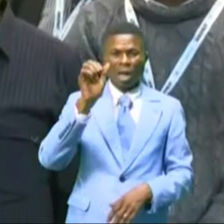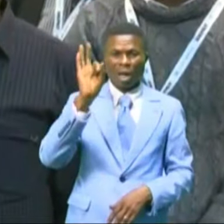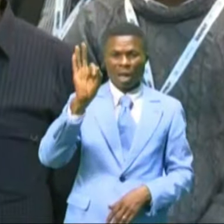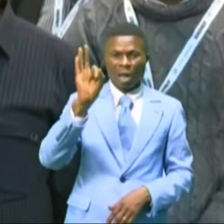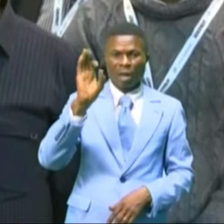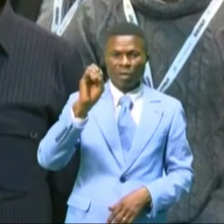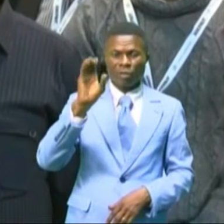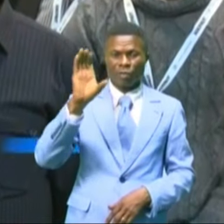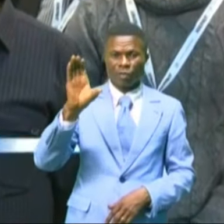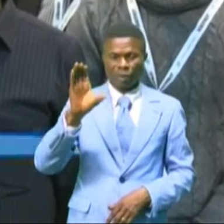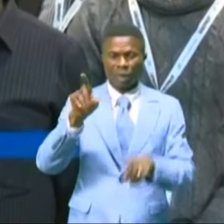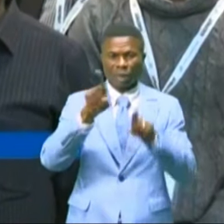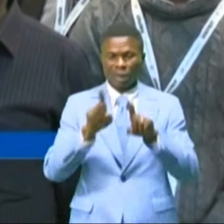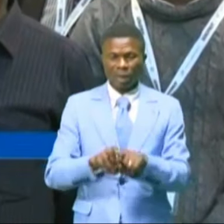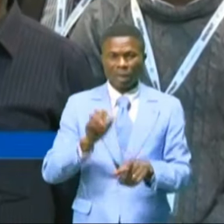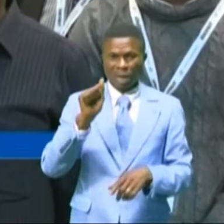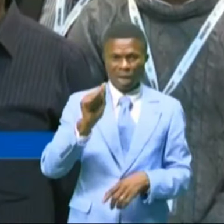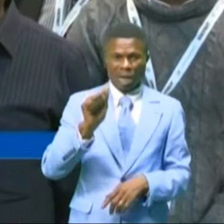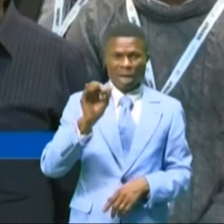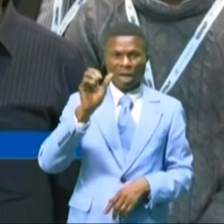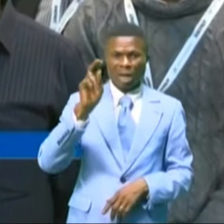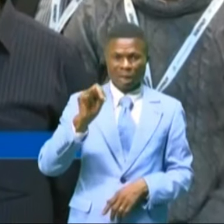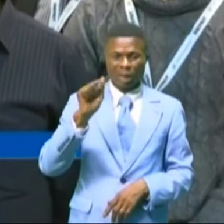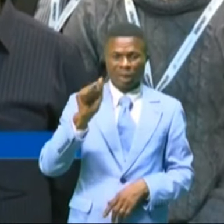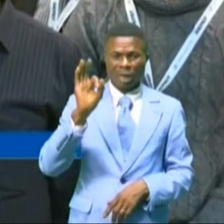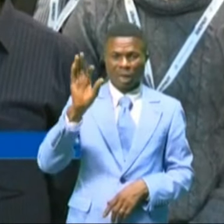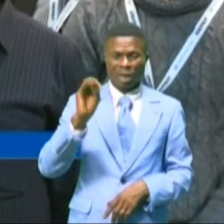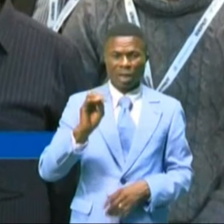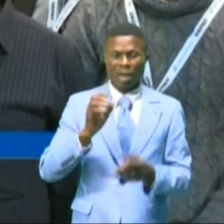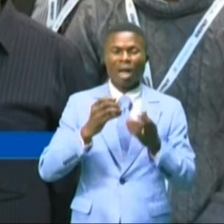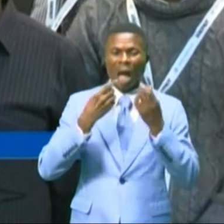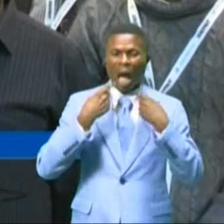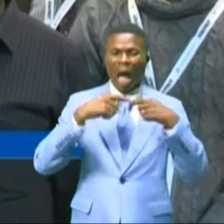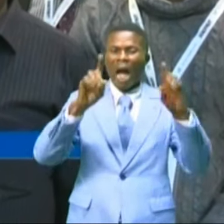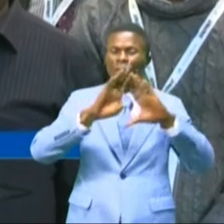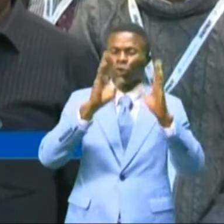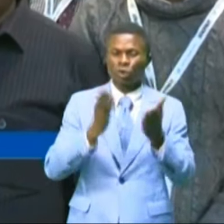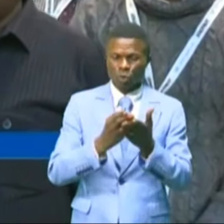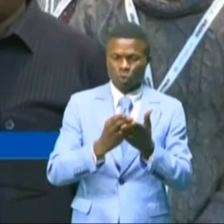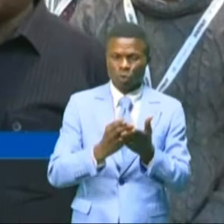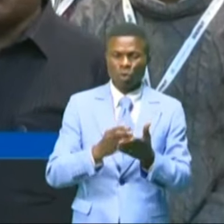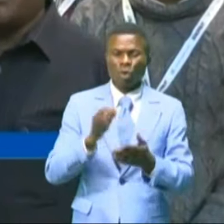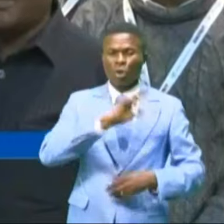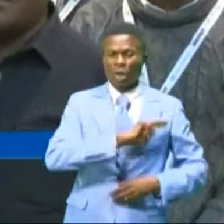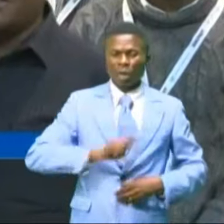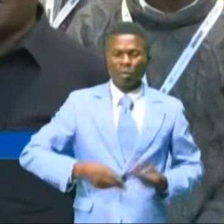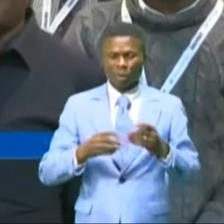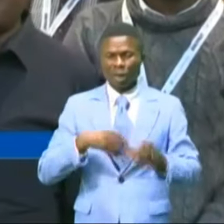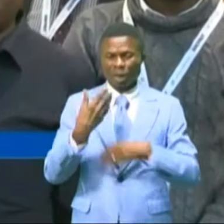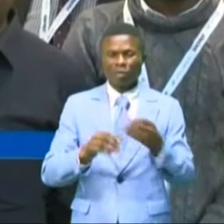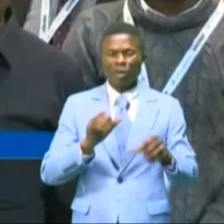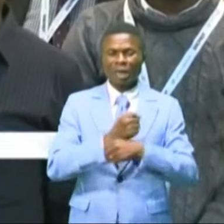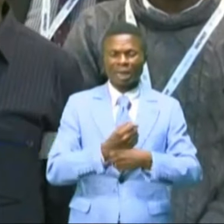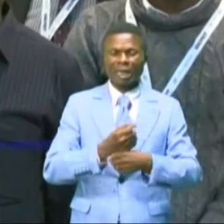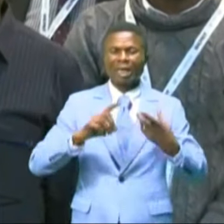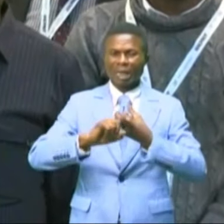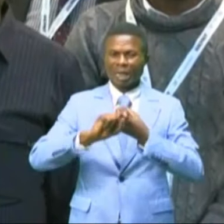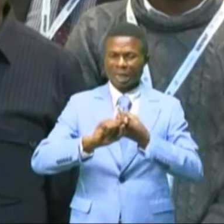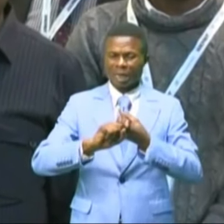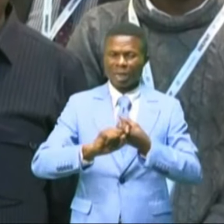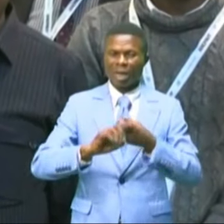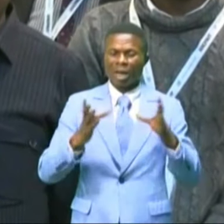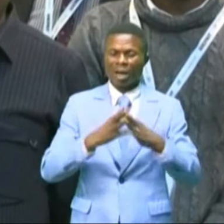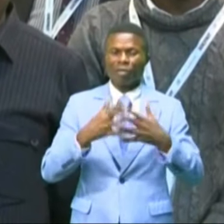voilà, c'est une opportunité pour nous de vendre le programme de transformation de l'agriculture et de construire des partenariats stratégiques avec